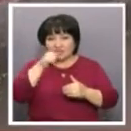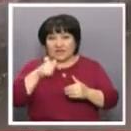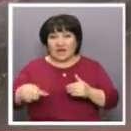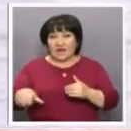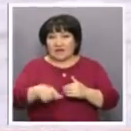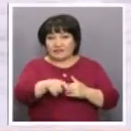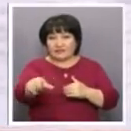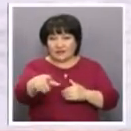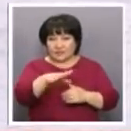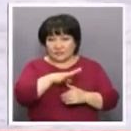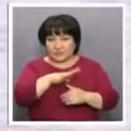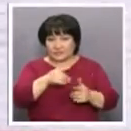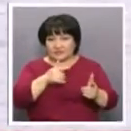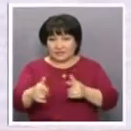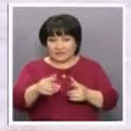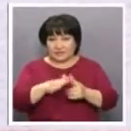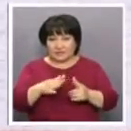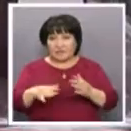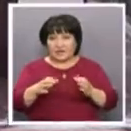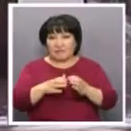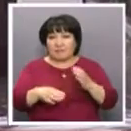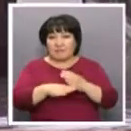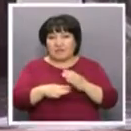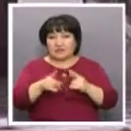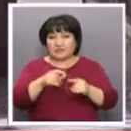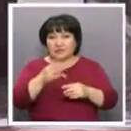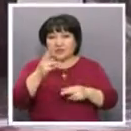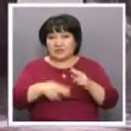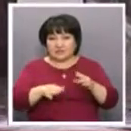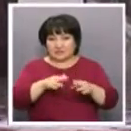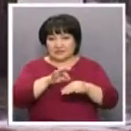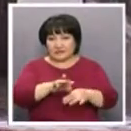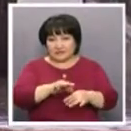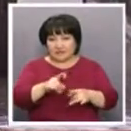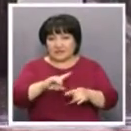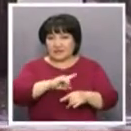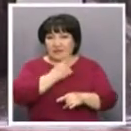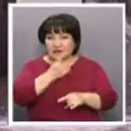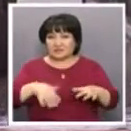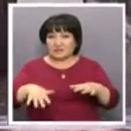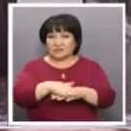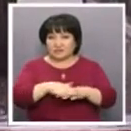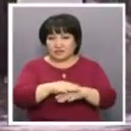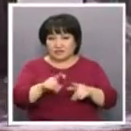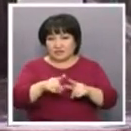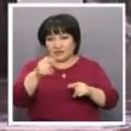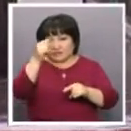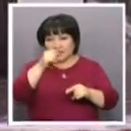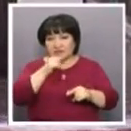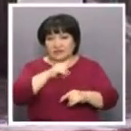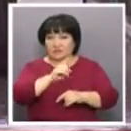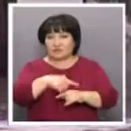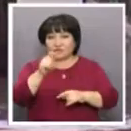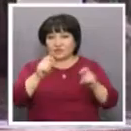алайда суағарларды мердігер компания аяғына дейін жеткізбегеніне тағы да наразы жұрт. Жалпы соңғы бір айда толассыз жауған жаңбыр